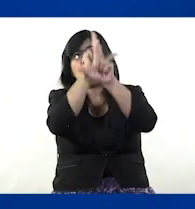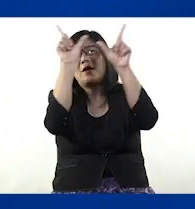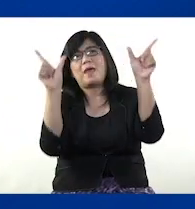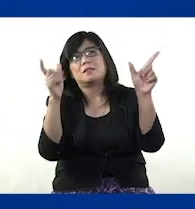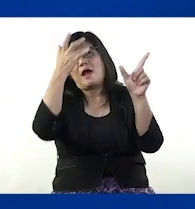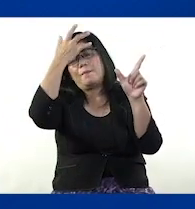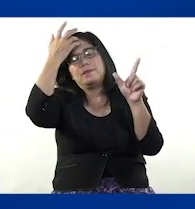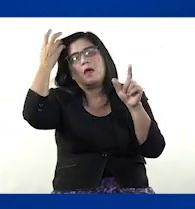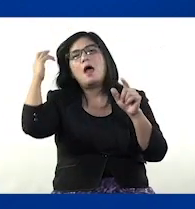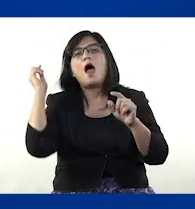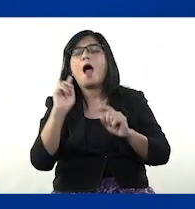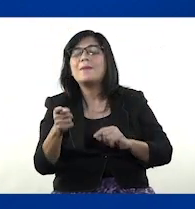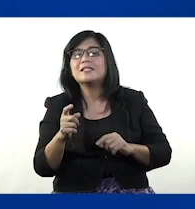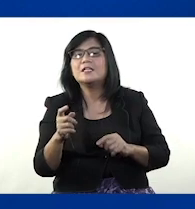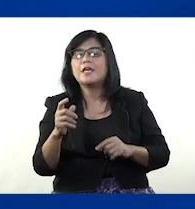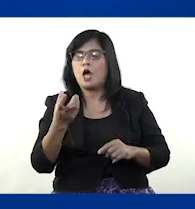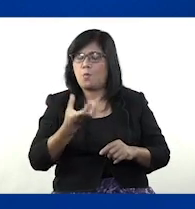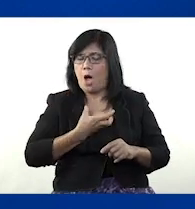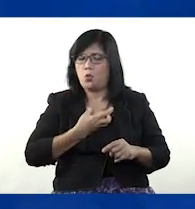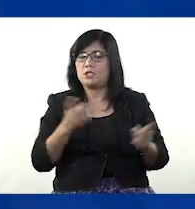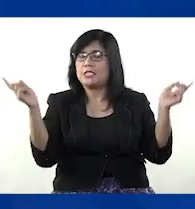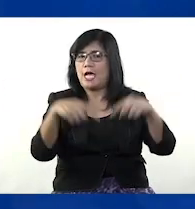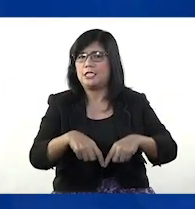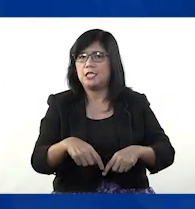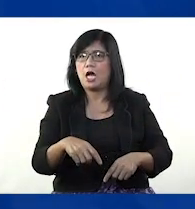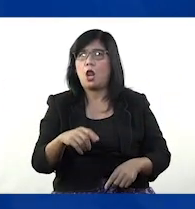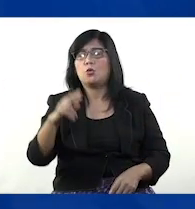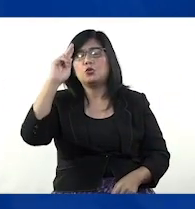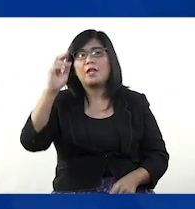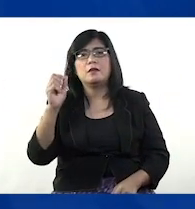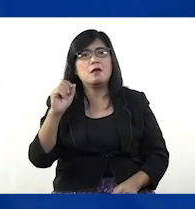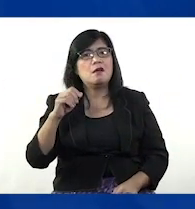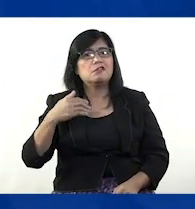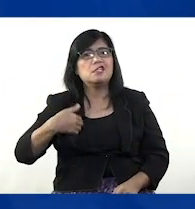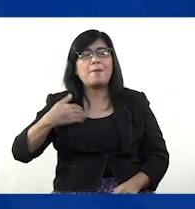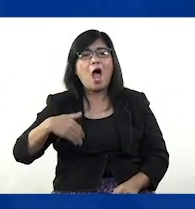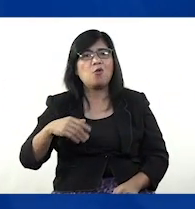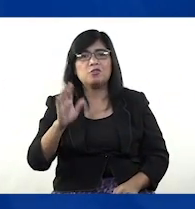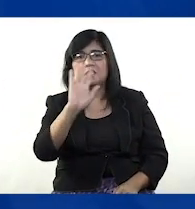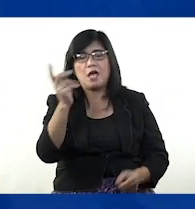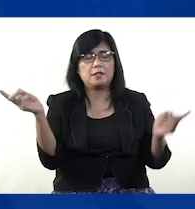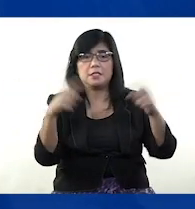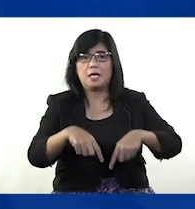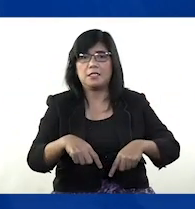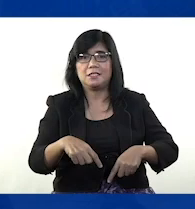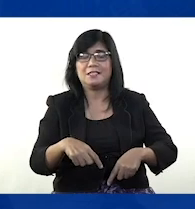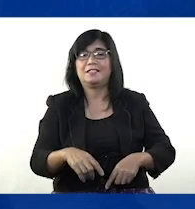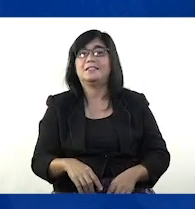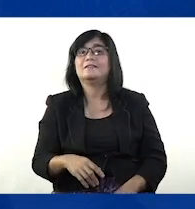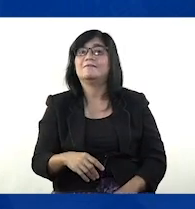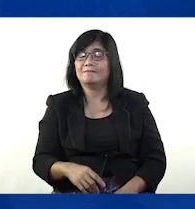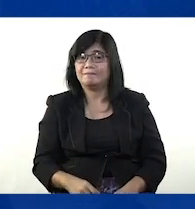saja yang Tuhan mau pasti jadi apa saja yang Tuhan tidak mau tidak akan pernah terjadi sebab itu wahahahaha